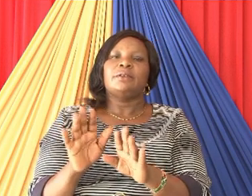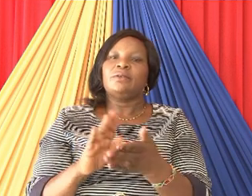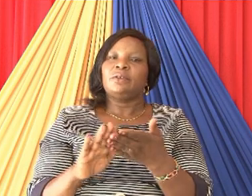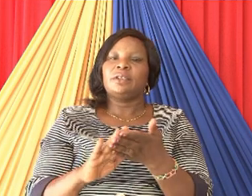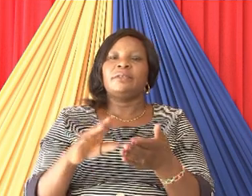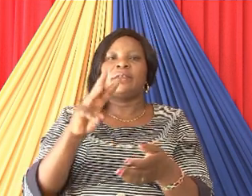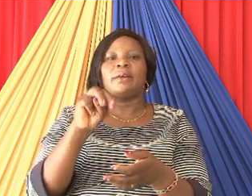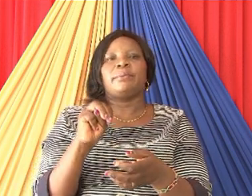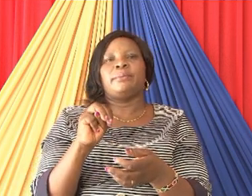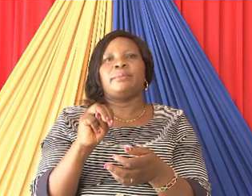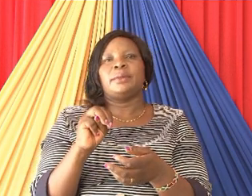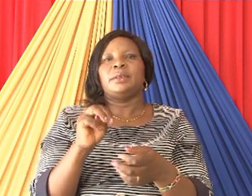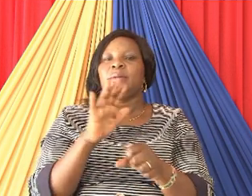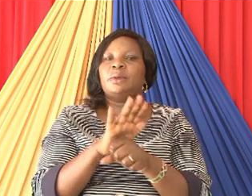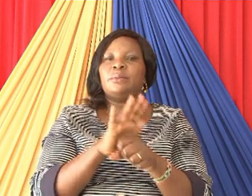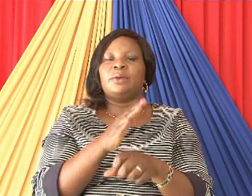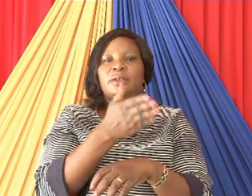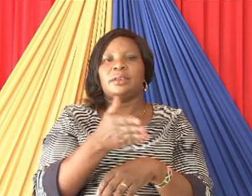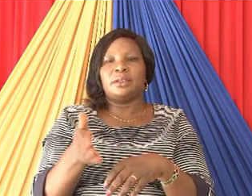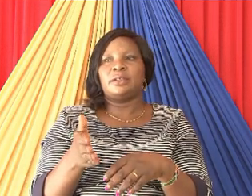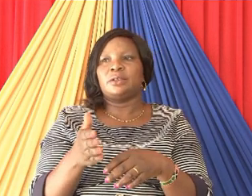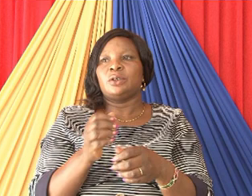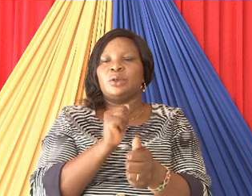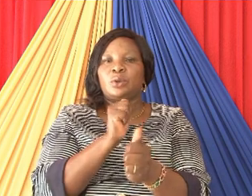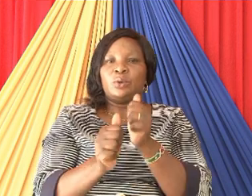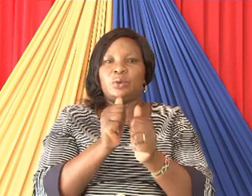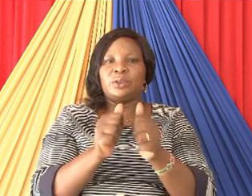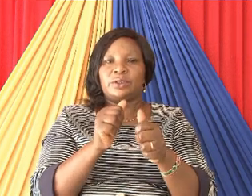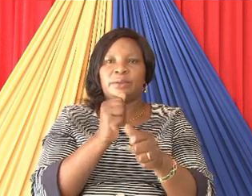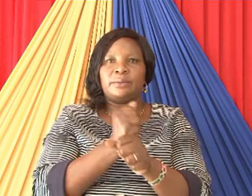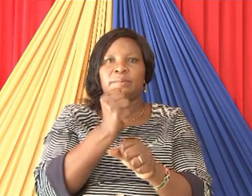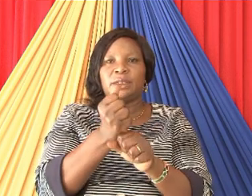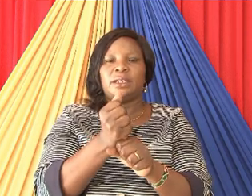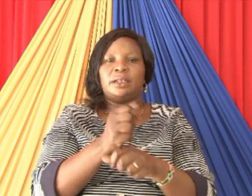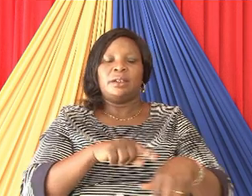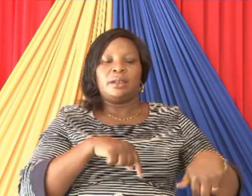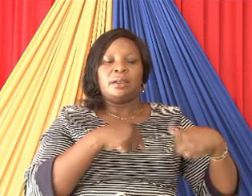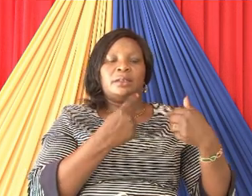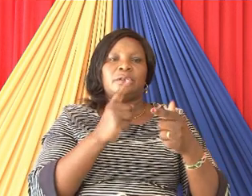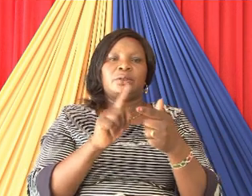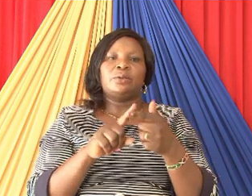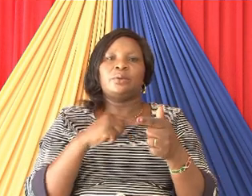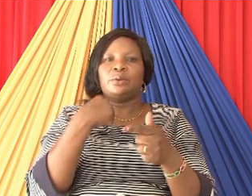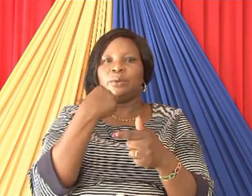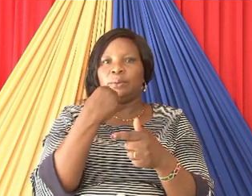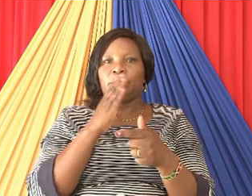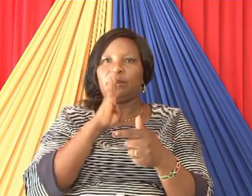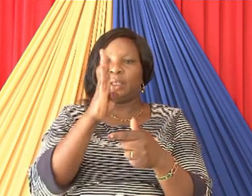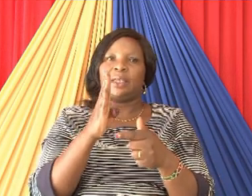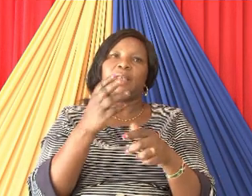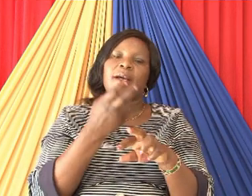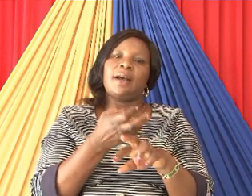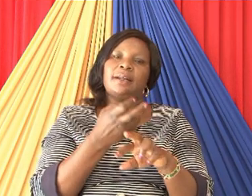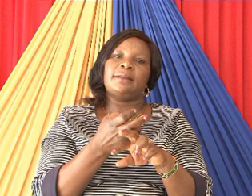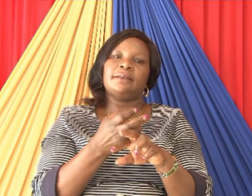forgive. There are many things ambazo zinafanya mioyo kuwa migumu, and forgiveness is one of